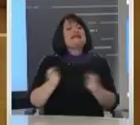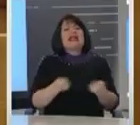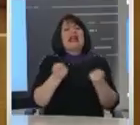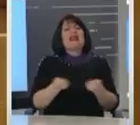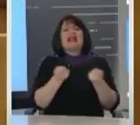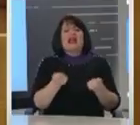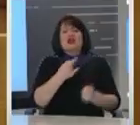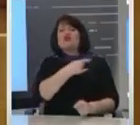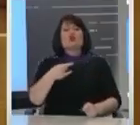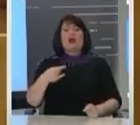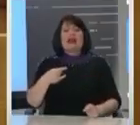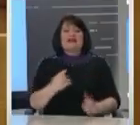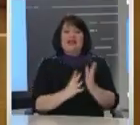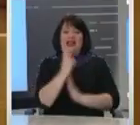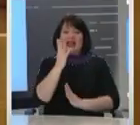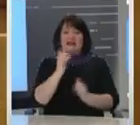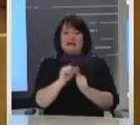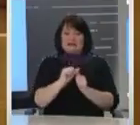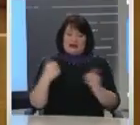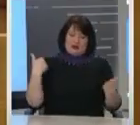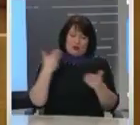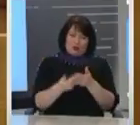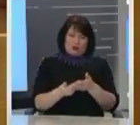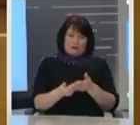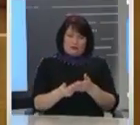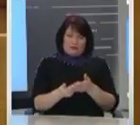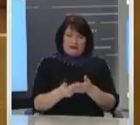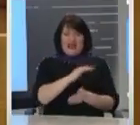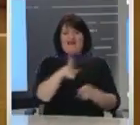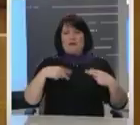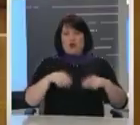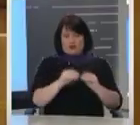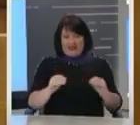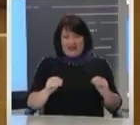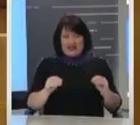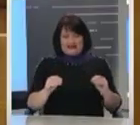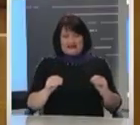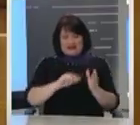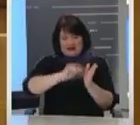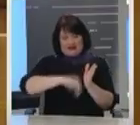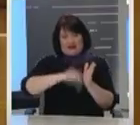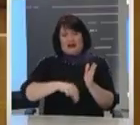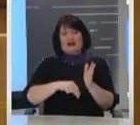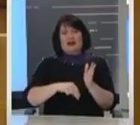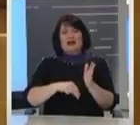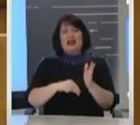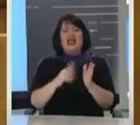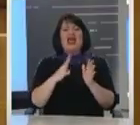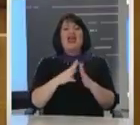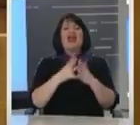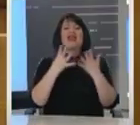Και τι είδαμε. 14 μήνες που είναι υφυπουργός, έχει υπογράψει όλες και όλες